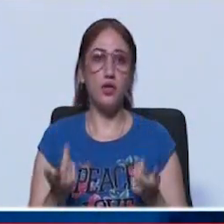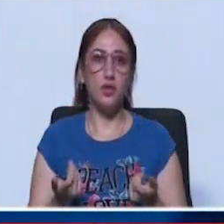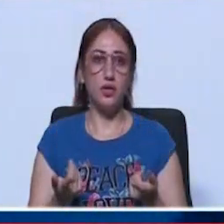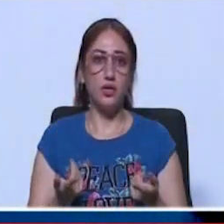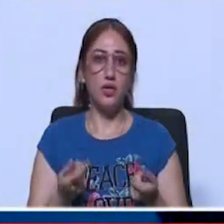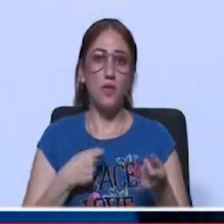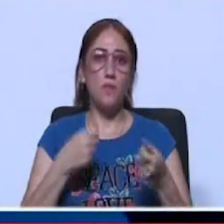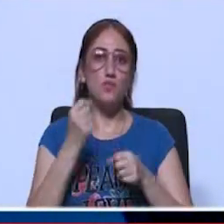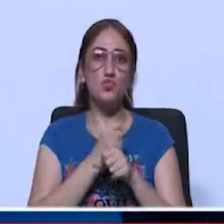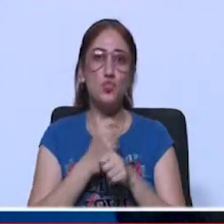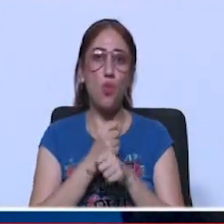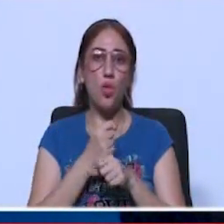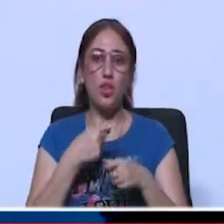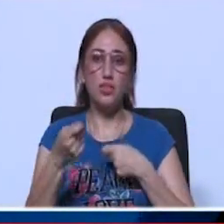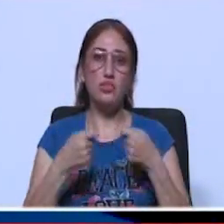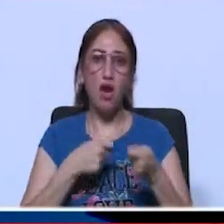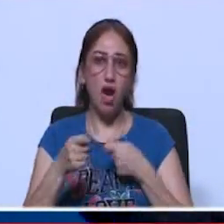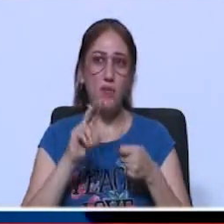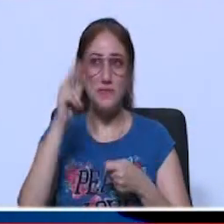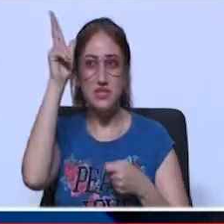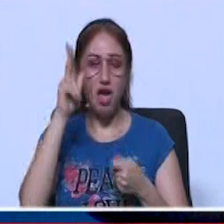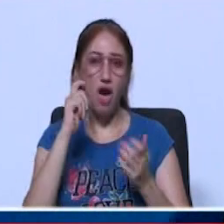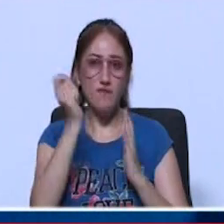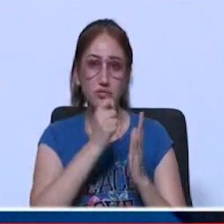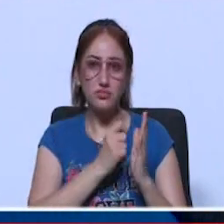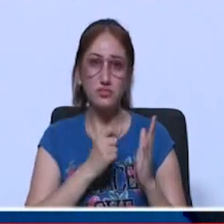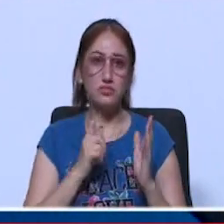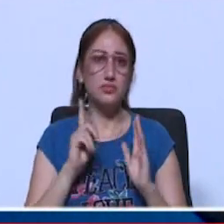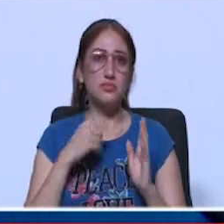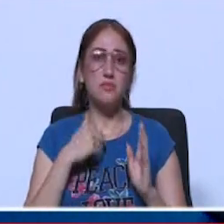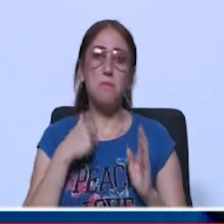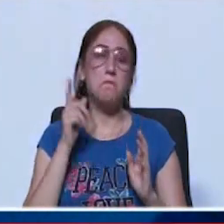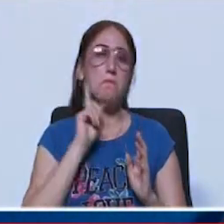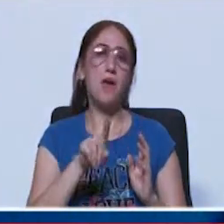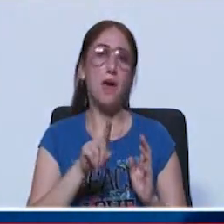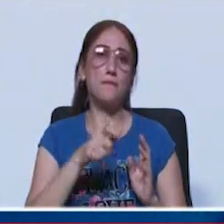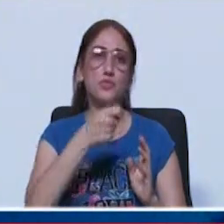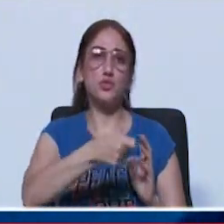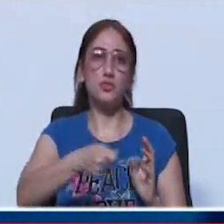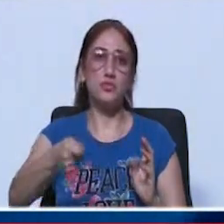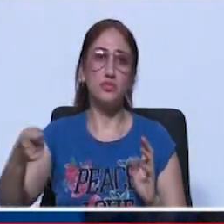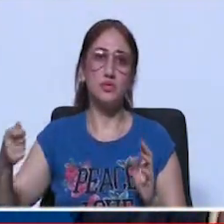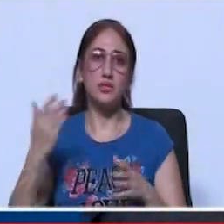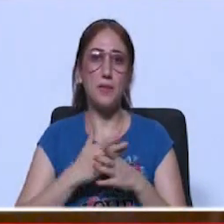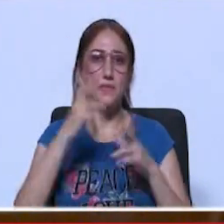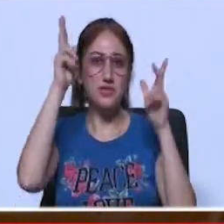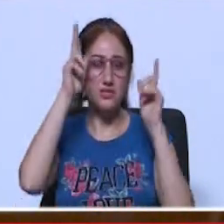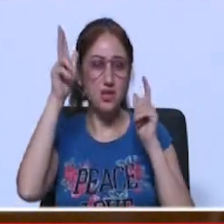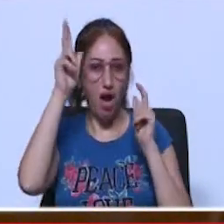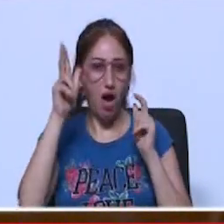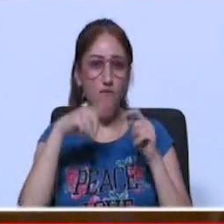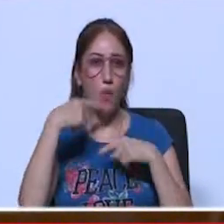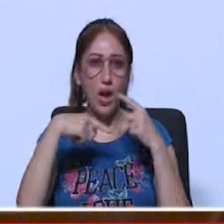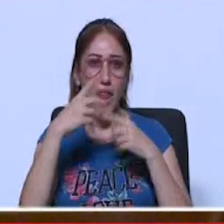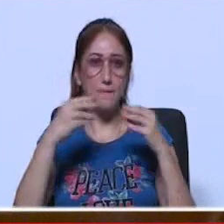لتجاره فان كرهت جدا حكايه ان انا امشي في جنازات عشان الكاميرات والصحافه والاشيا دي كلها